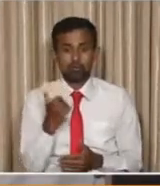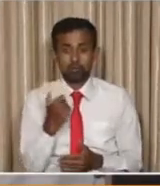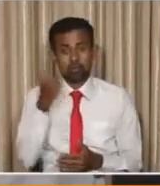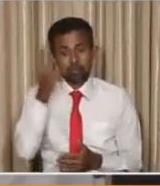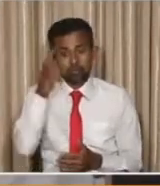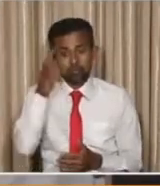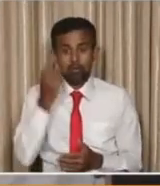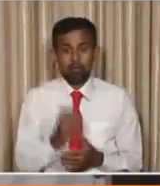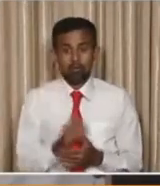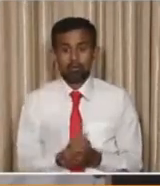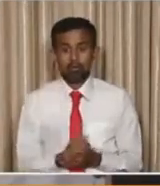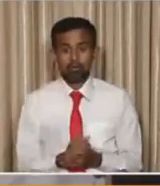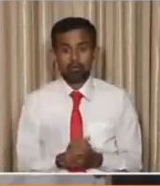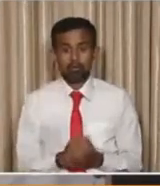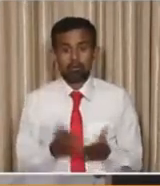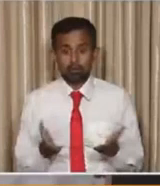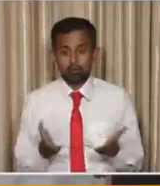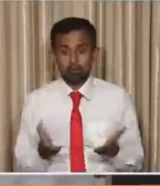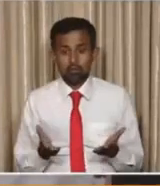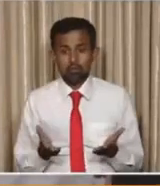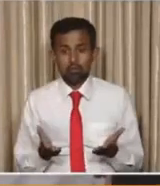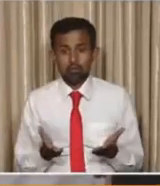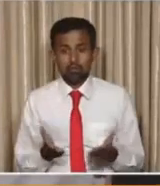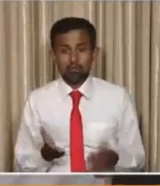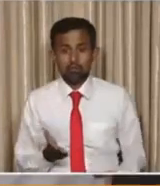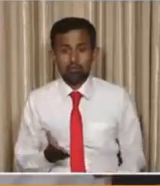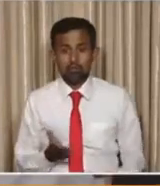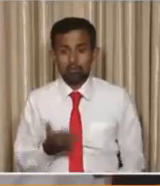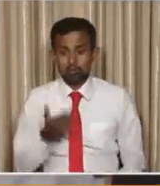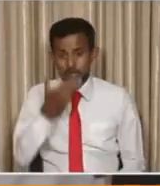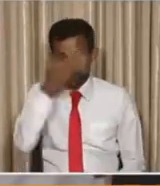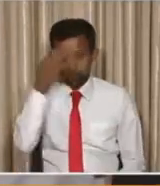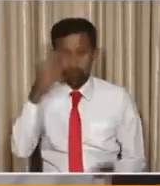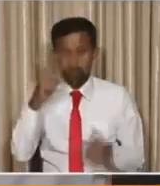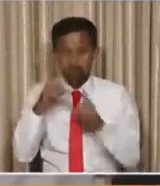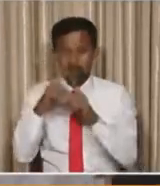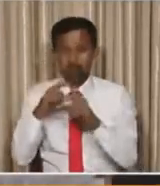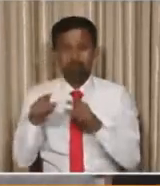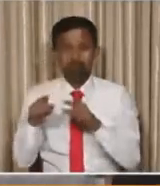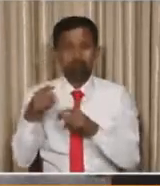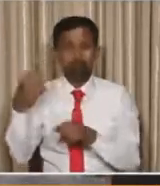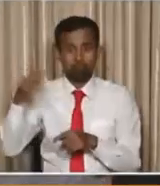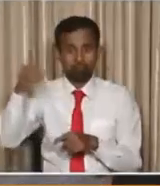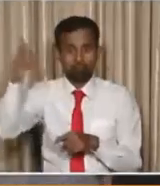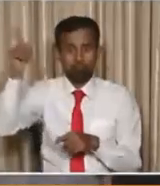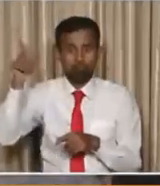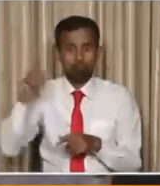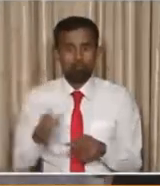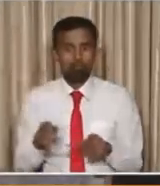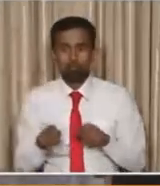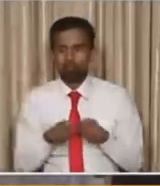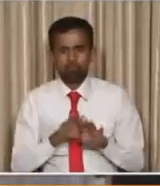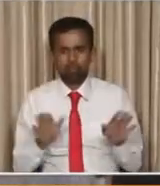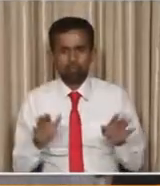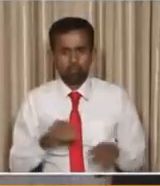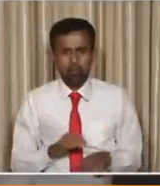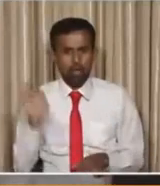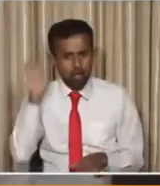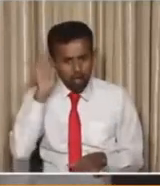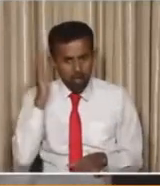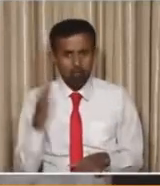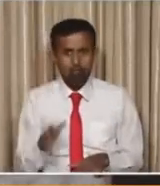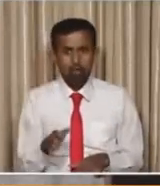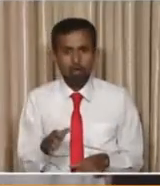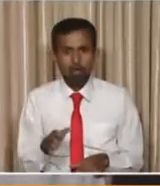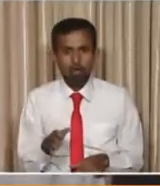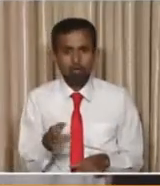හිතුවා මේක අර ද්‍රවිඩ ඩයස්පෝරාව කරා කියලා. ඒක උනේ නෑ. මං ඇහුවාම මේ